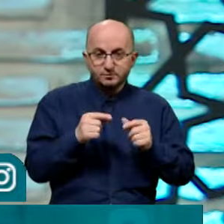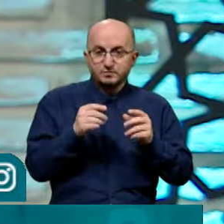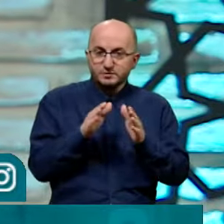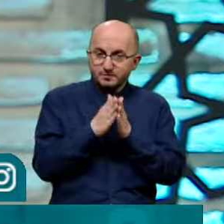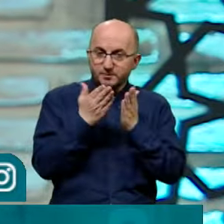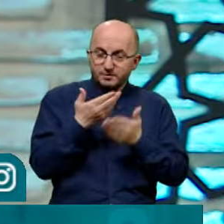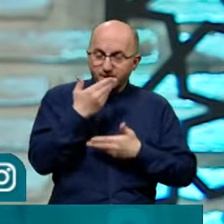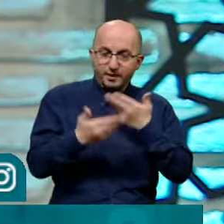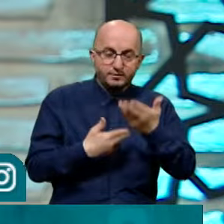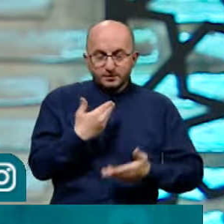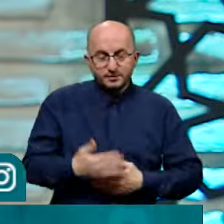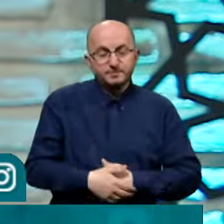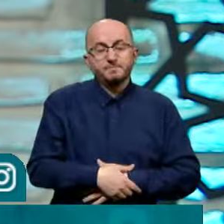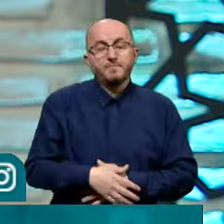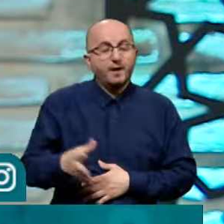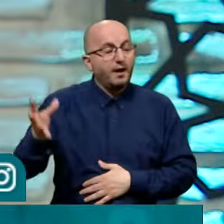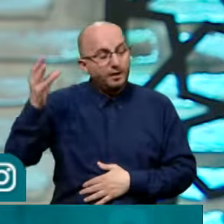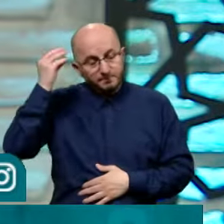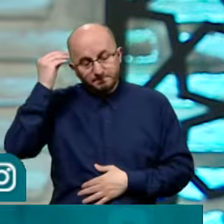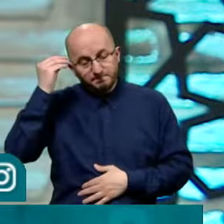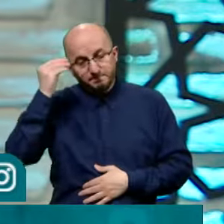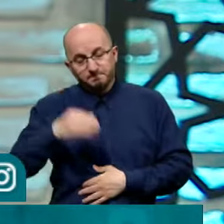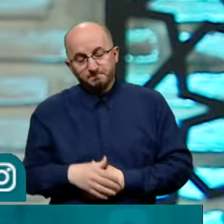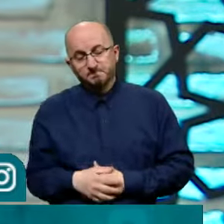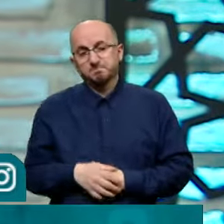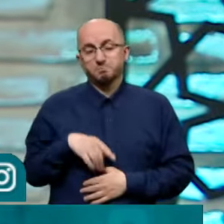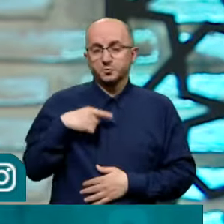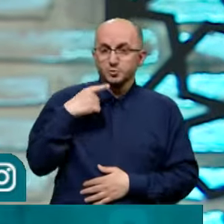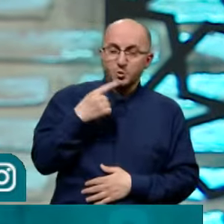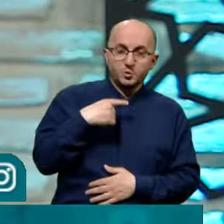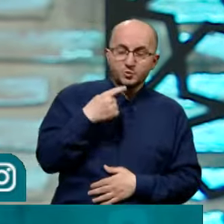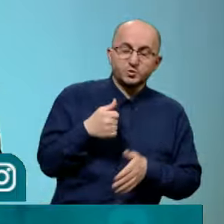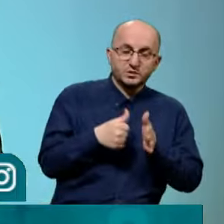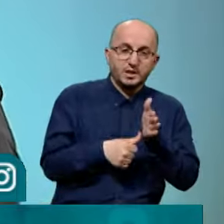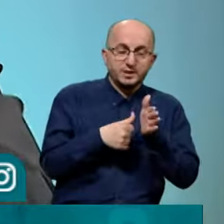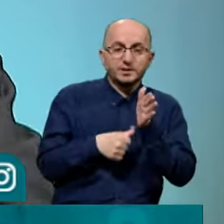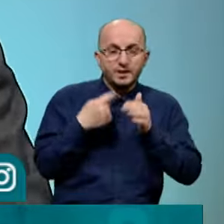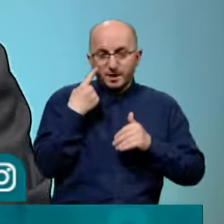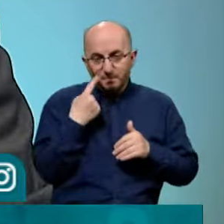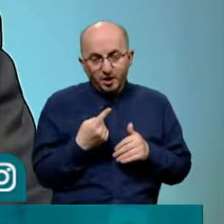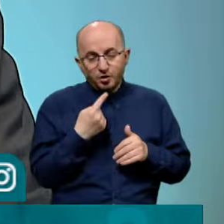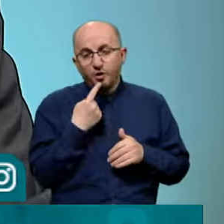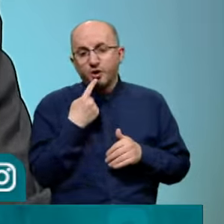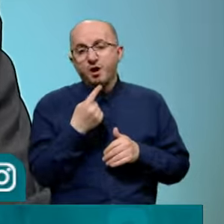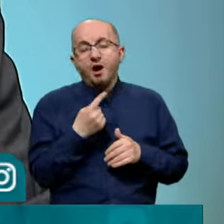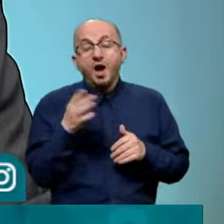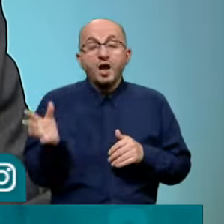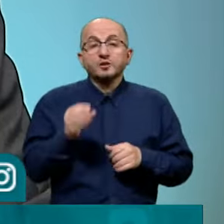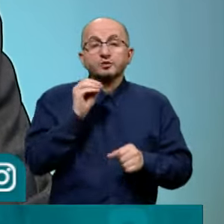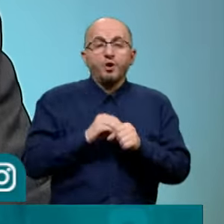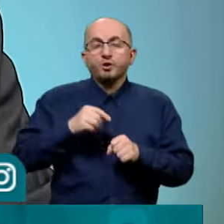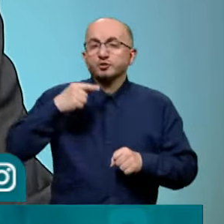Şimdi ulemamız hadislerin söyleniş tarihlerine bakıyor. Diyor ki en son